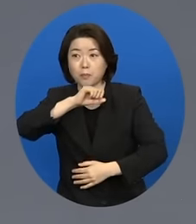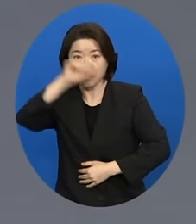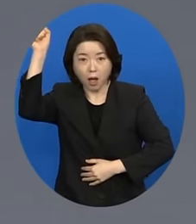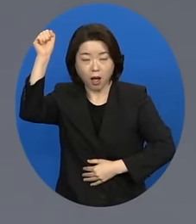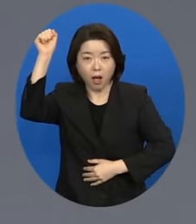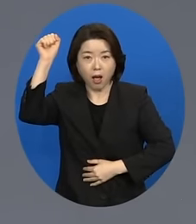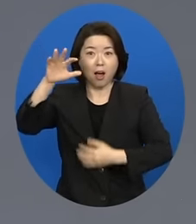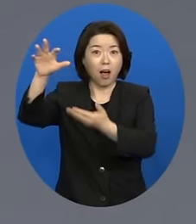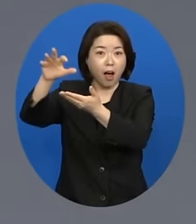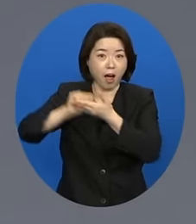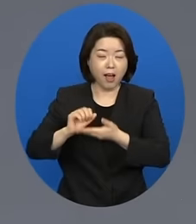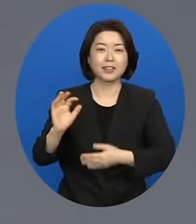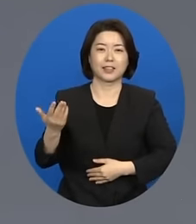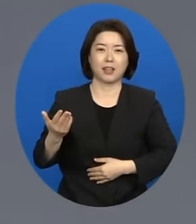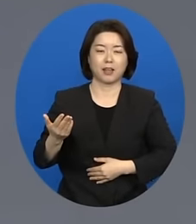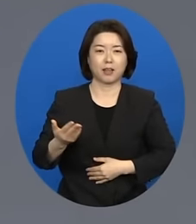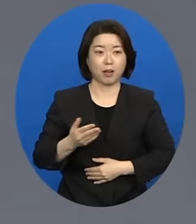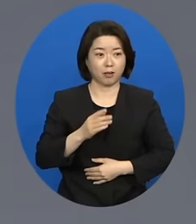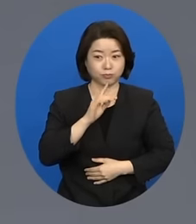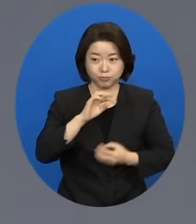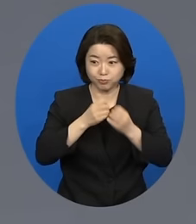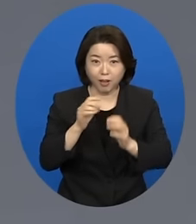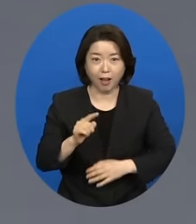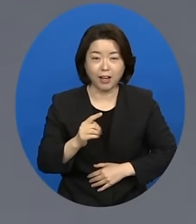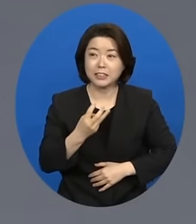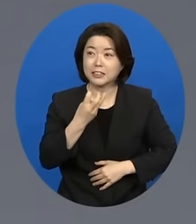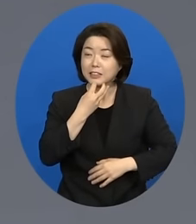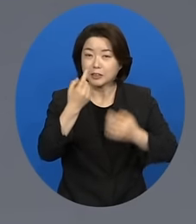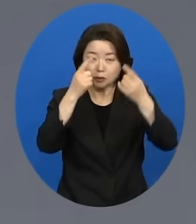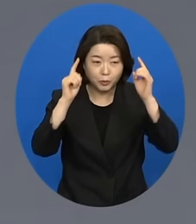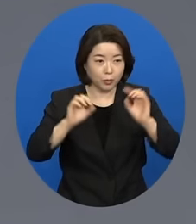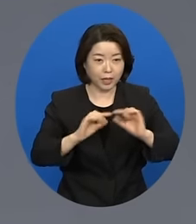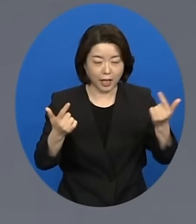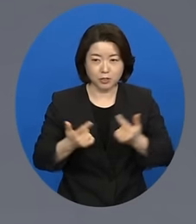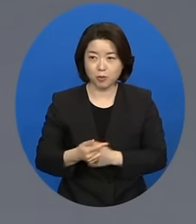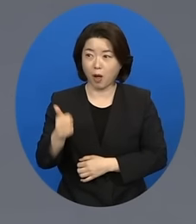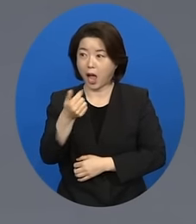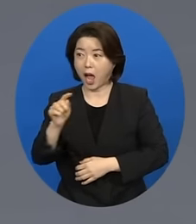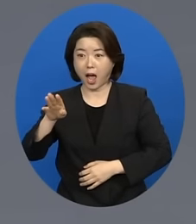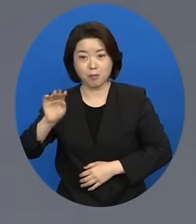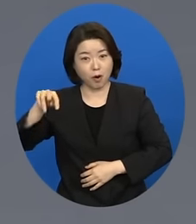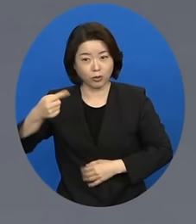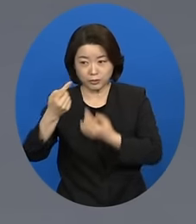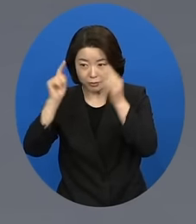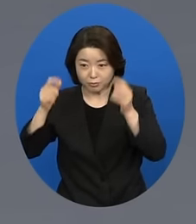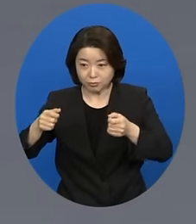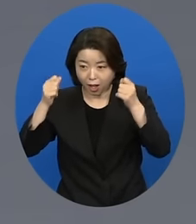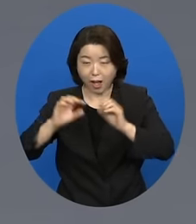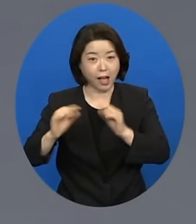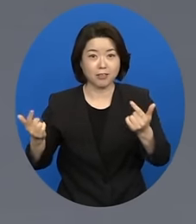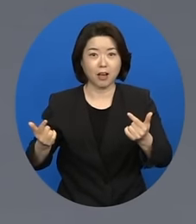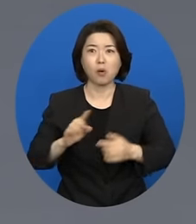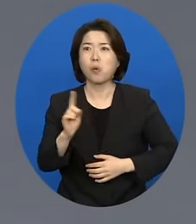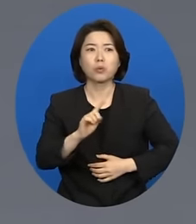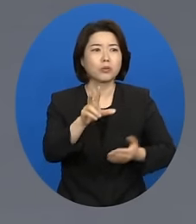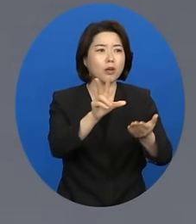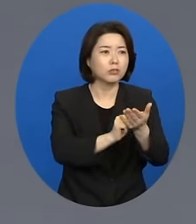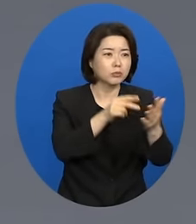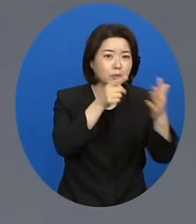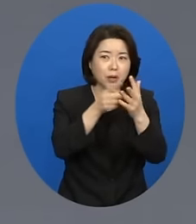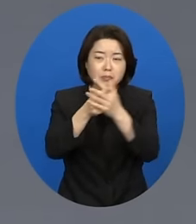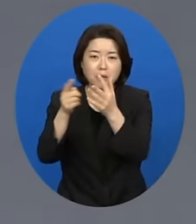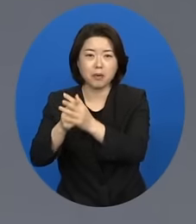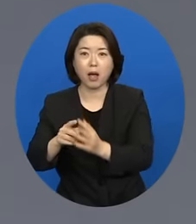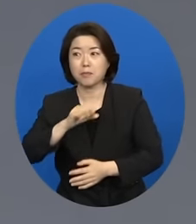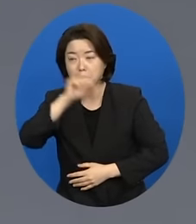거죠. 뭐 서울대 나온 친구도 아니고 하버드 출신도 아니고 어떻게 그 질문을 다 맞춥니까? 그러니까 다 맞추니까